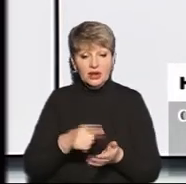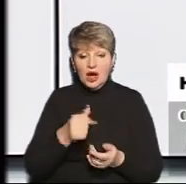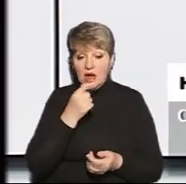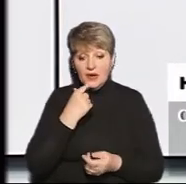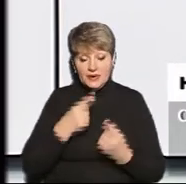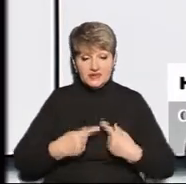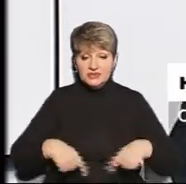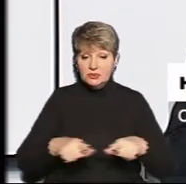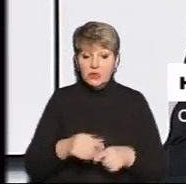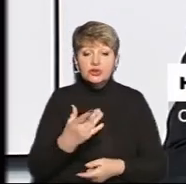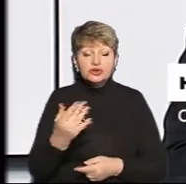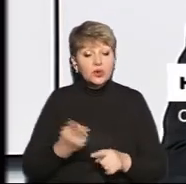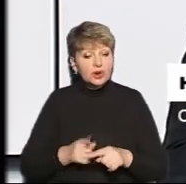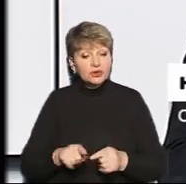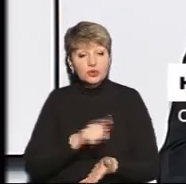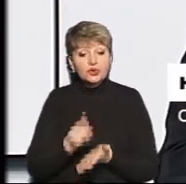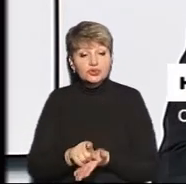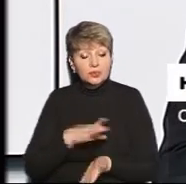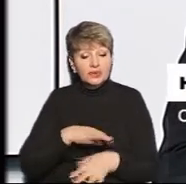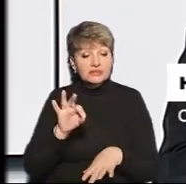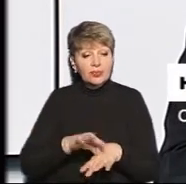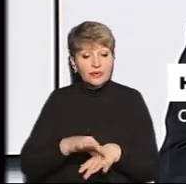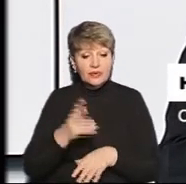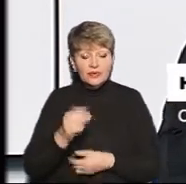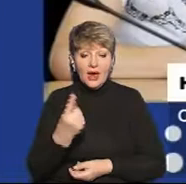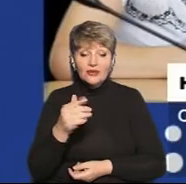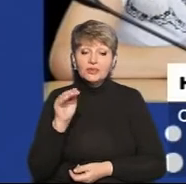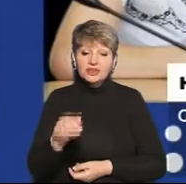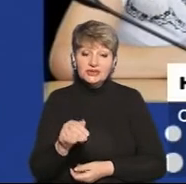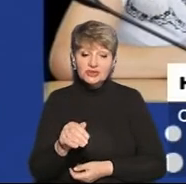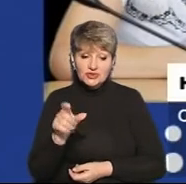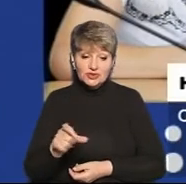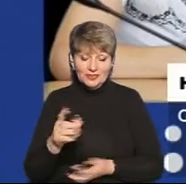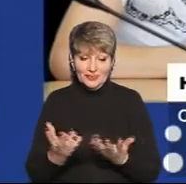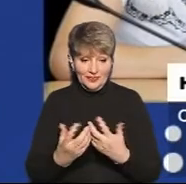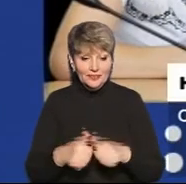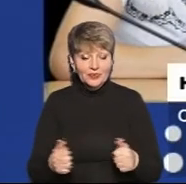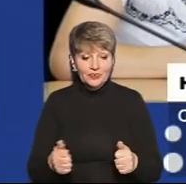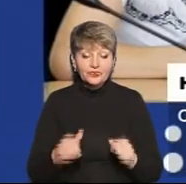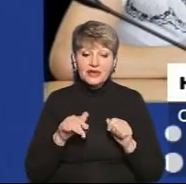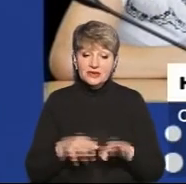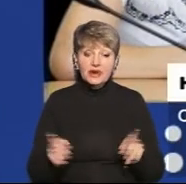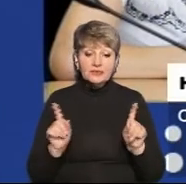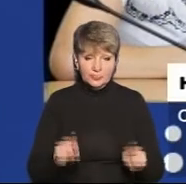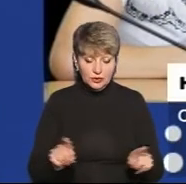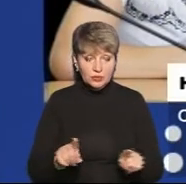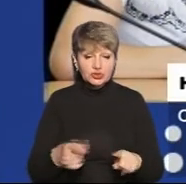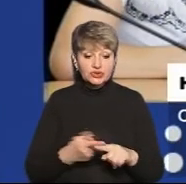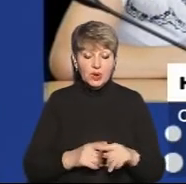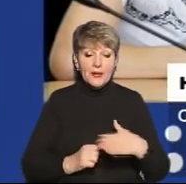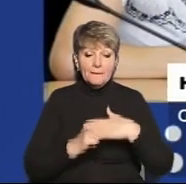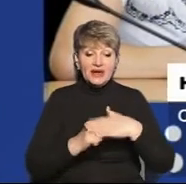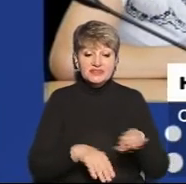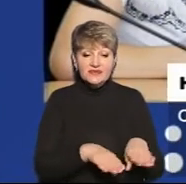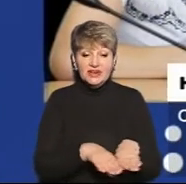Які це цифри, чи скільки це має бути захворювань на тисячу людей? Ну, ця справа в тому, що в нас є базовий